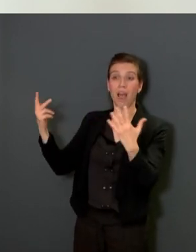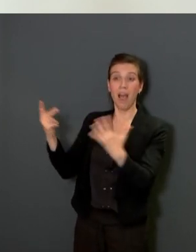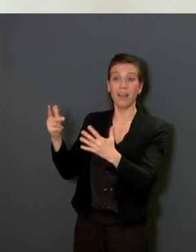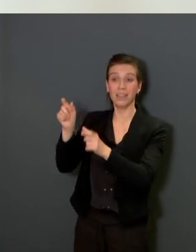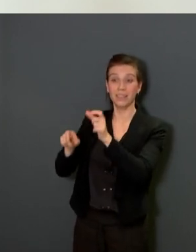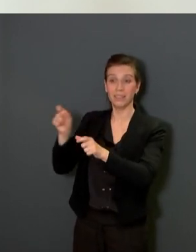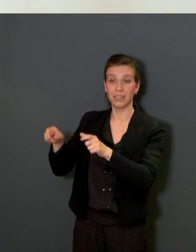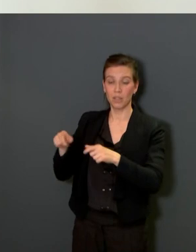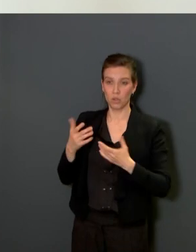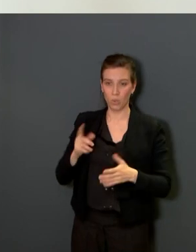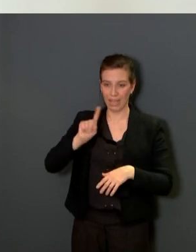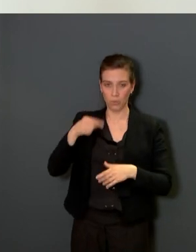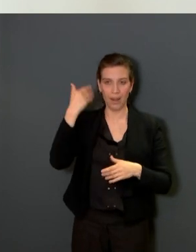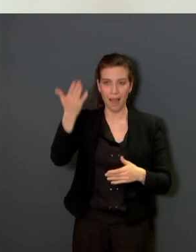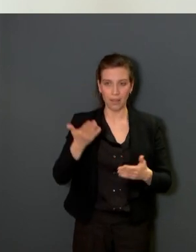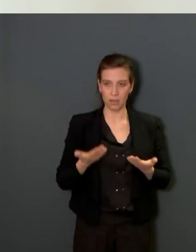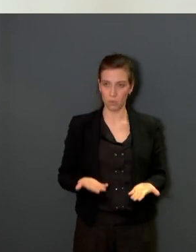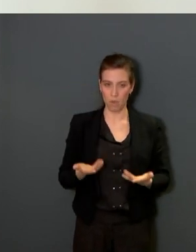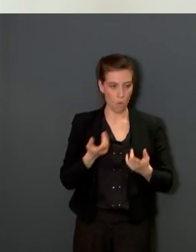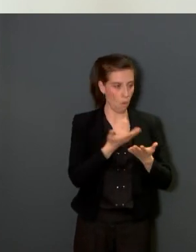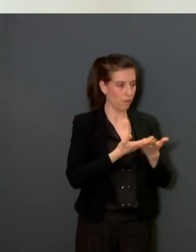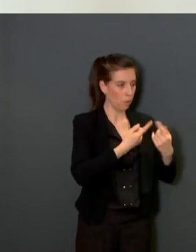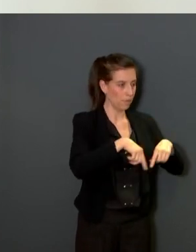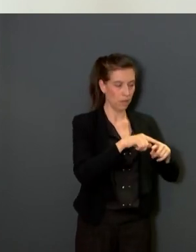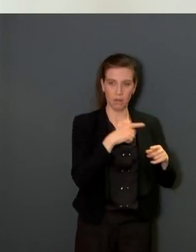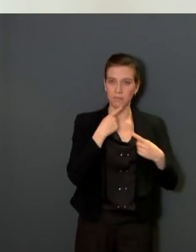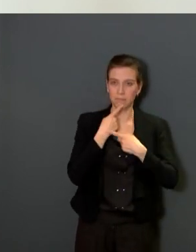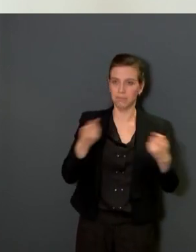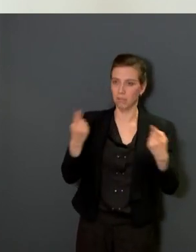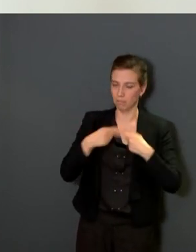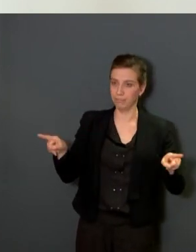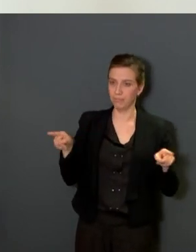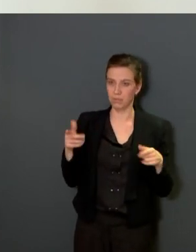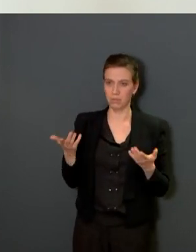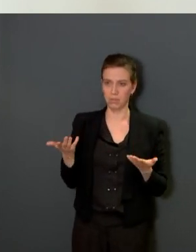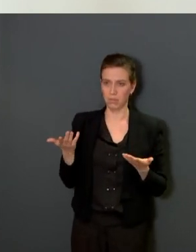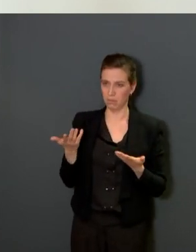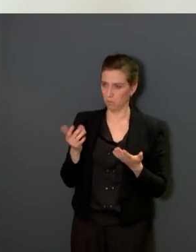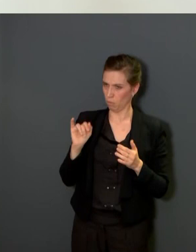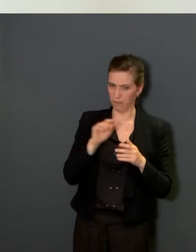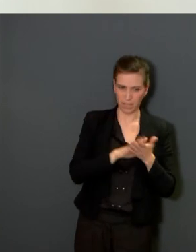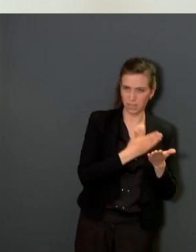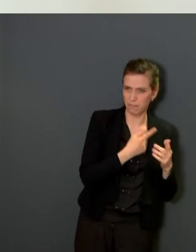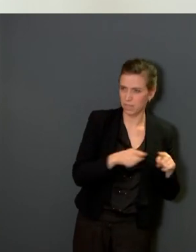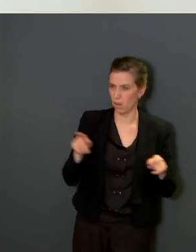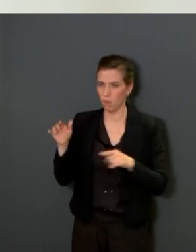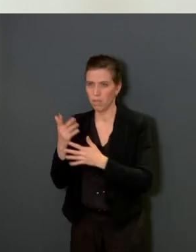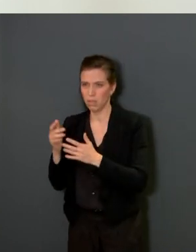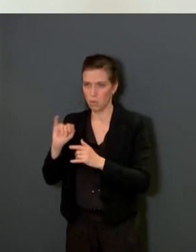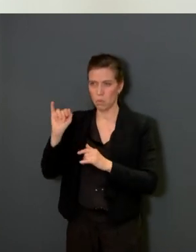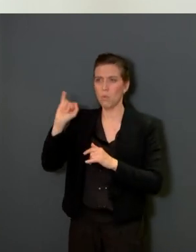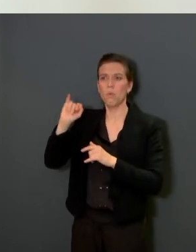is dan iets anders beslist. Dus ik vraag me af of er dan intussen tijd een rapport is gekomen of een duidelijk signaal van de wetenschappers om dat toch niet